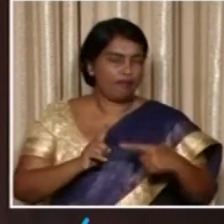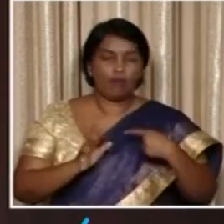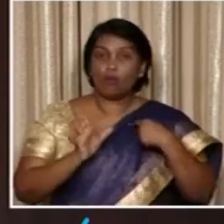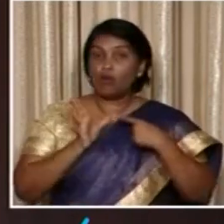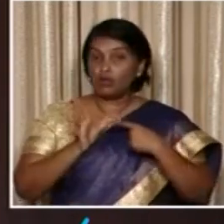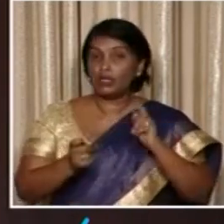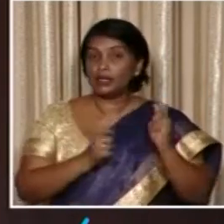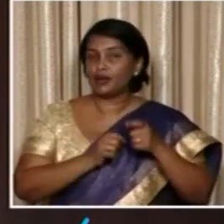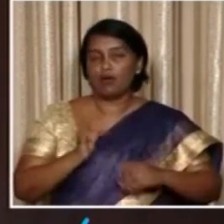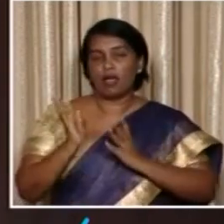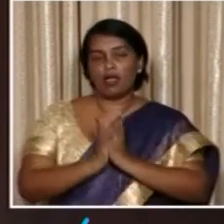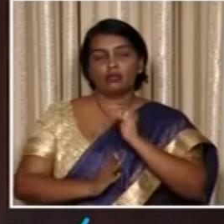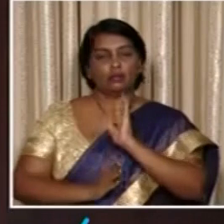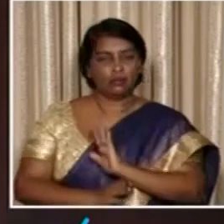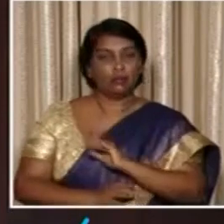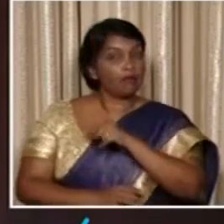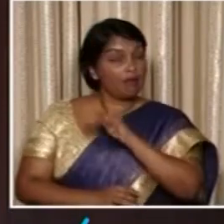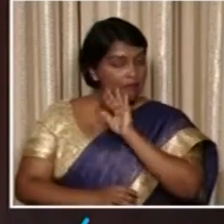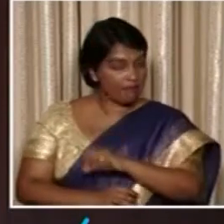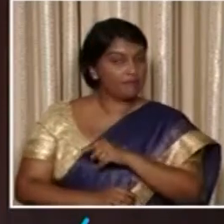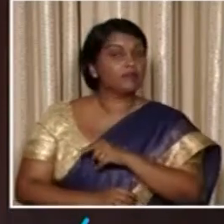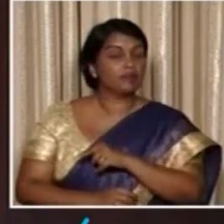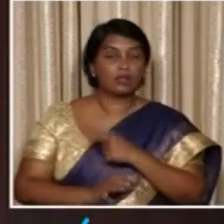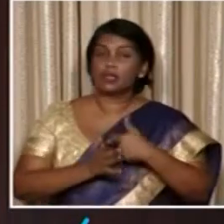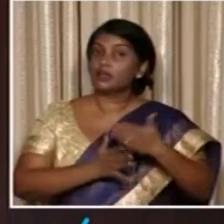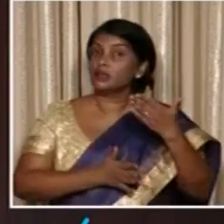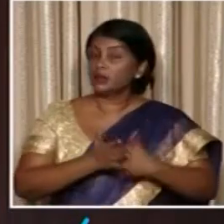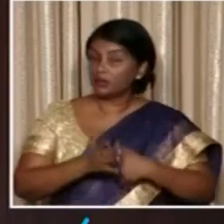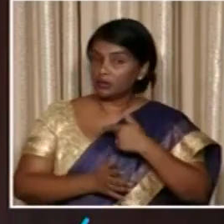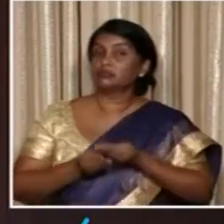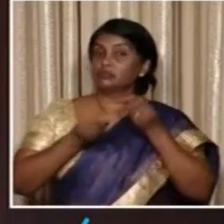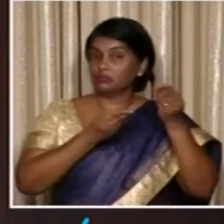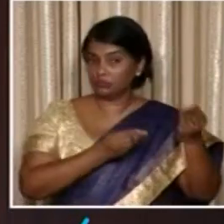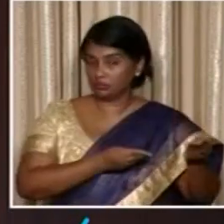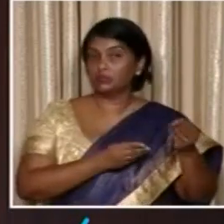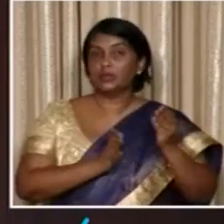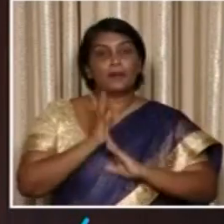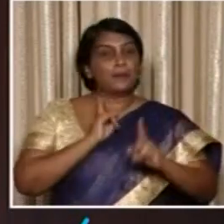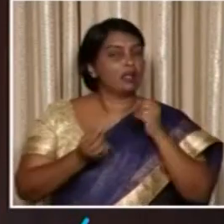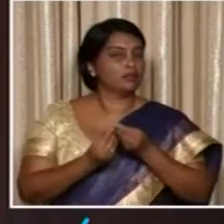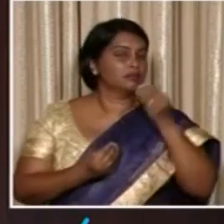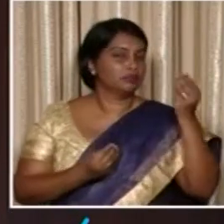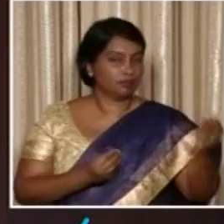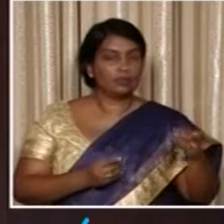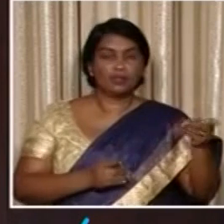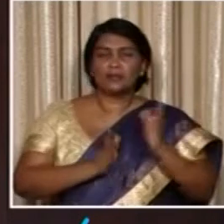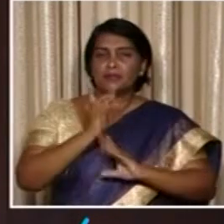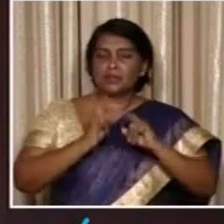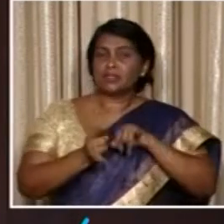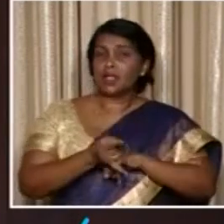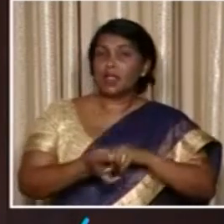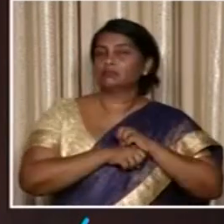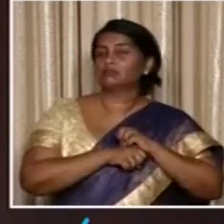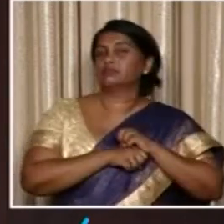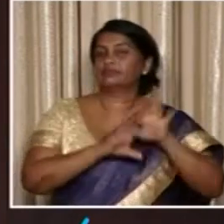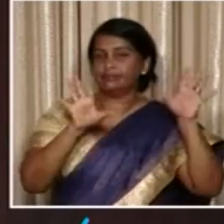දෙන්න ක්‍රිකට් බෝඩ්ඩේට අයිතියක් තියෙනවා. ඒක තියෙද්දි ඒ රිපෝට් එක අරන් ගියා මේ අමාත්‍යාංශ ලේකම් ගාවට. මේ අමාත්‍යාංශ ලේකම් මේක